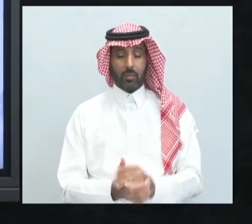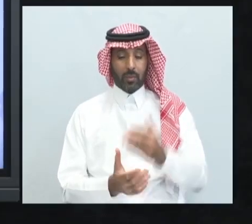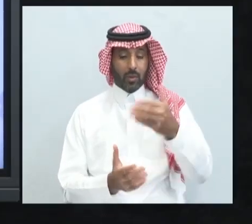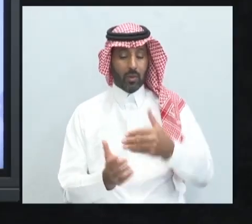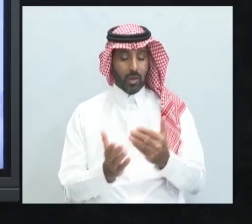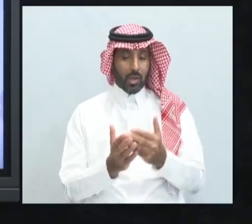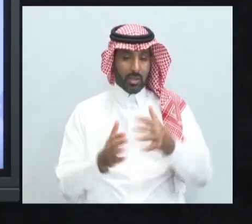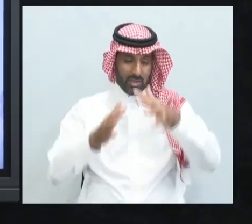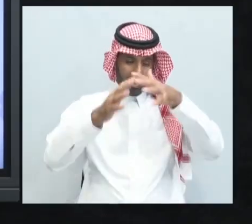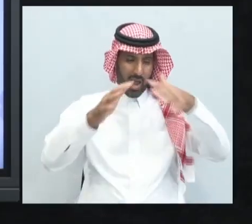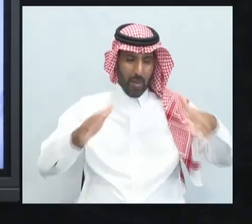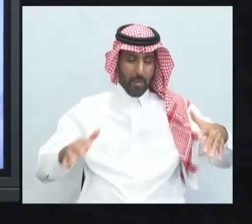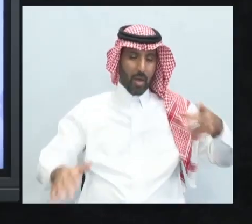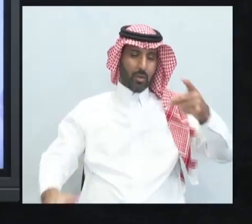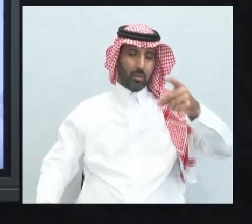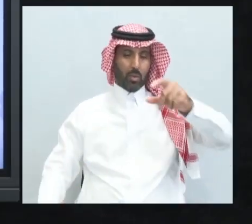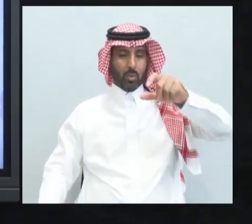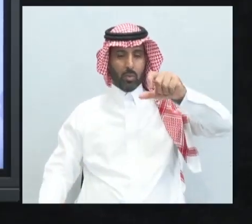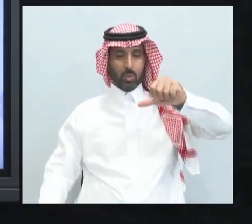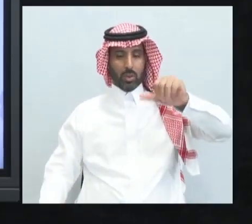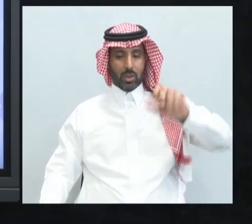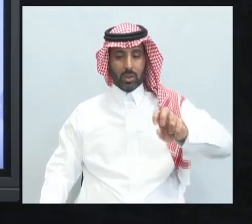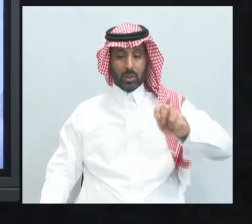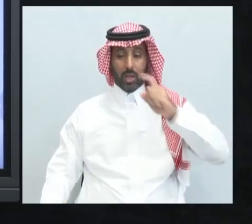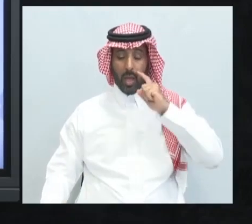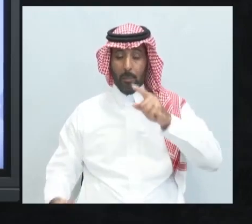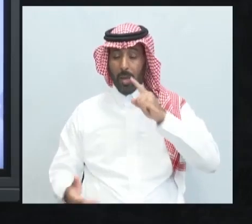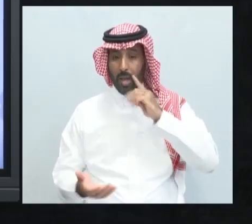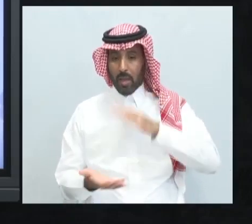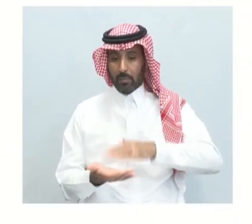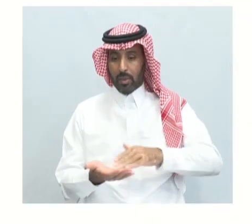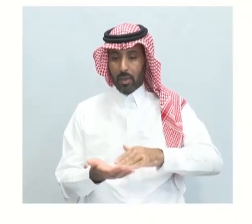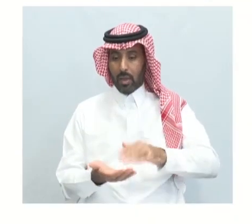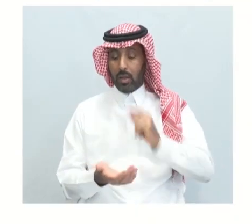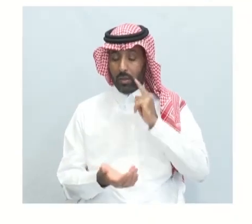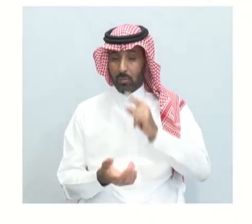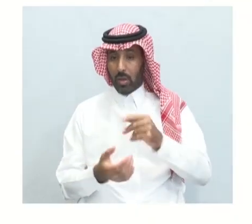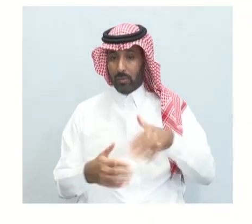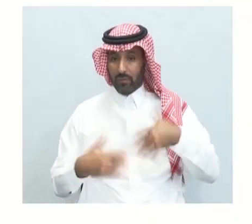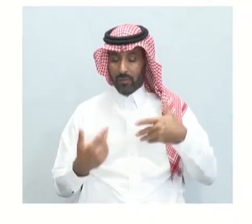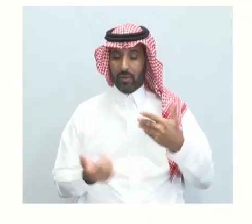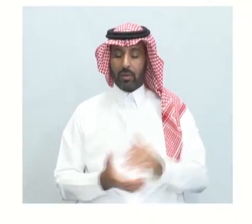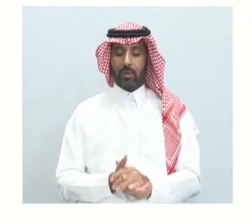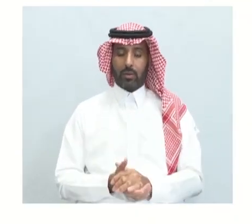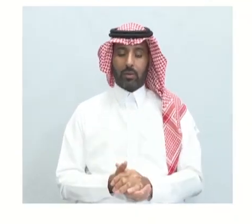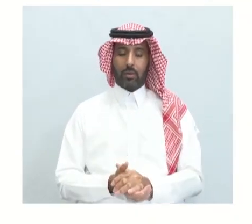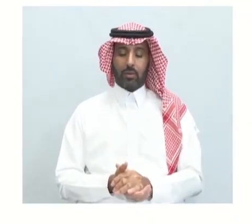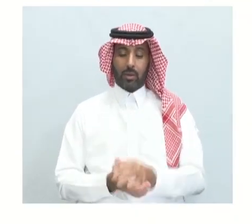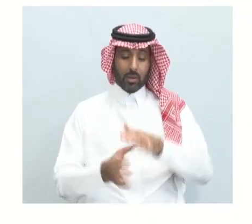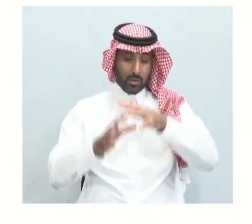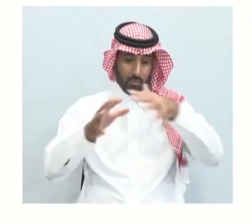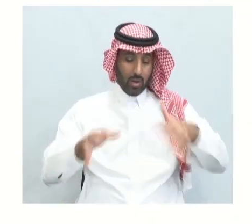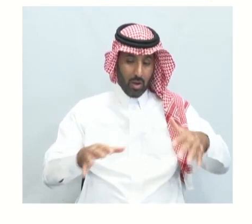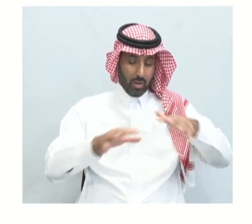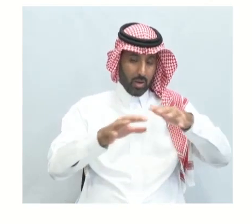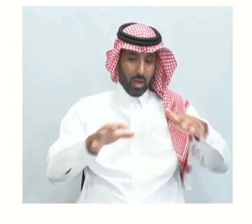على جبل طويق كمعلم جيولوجي وترفيهي في جبال طويق هي احدى